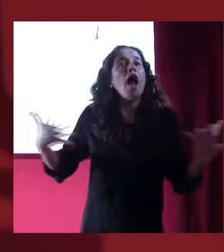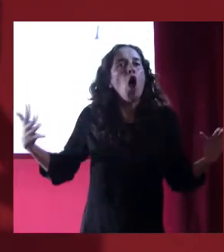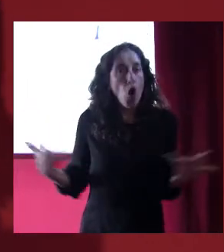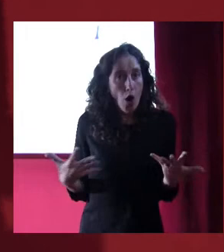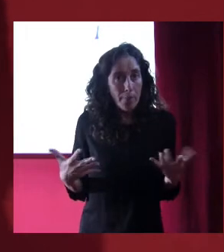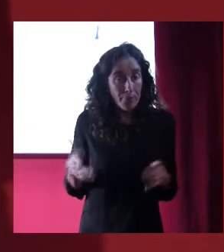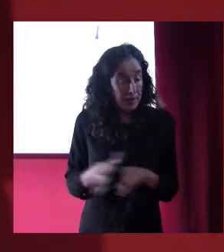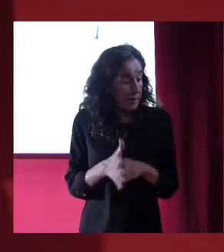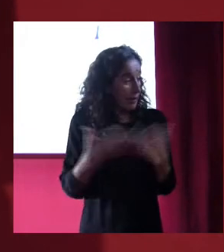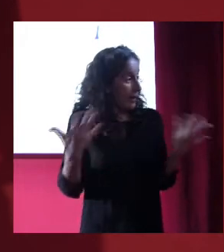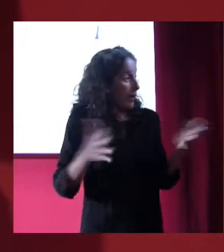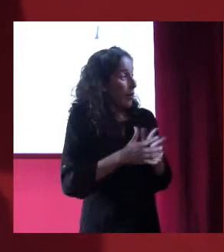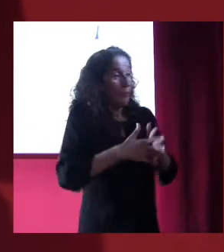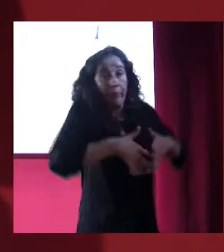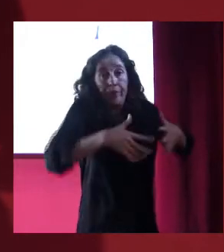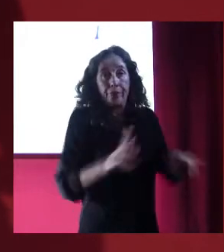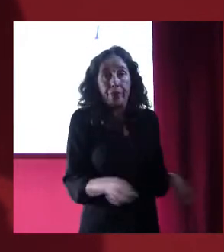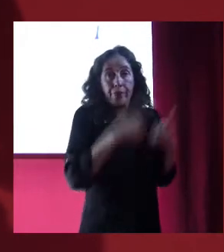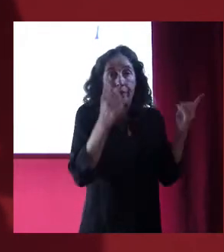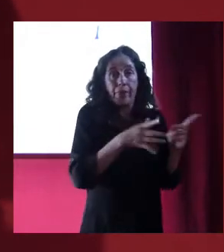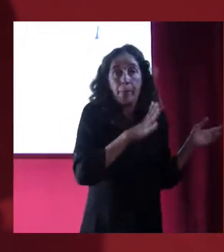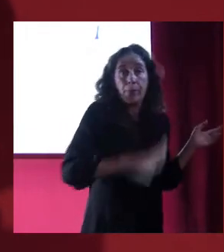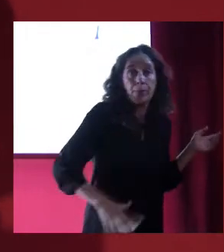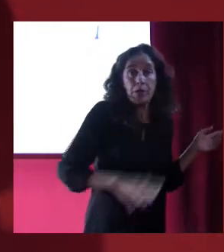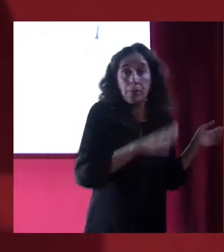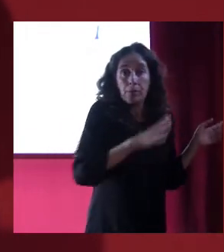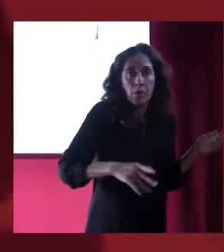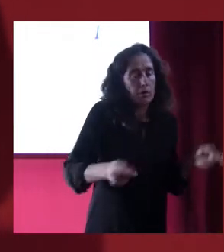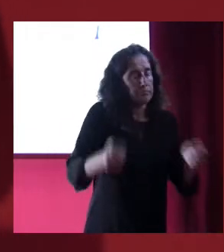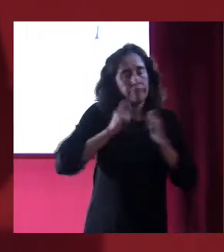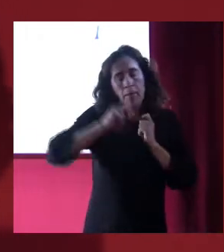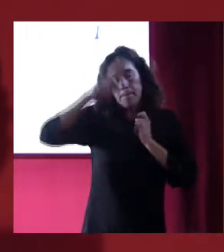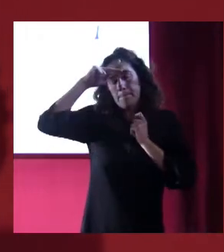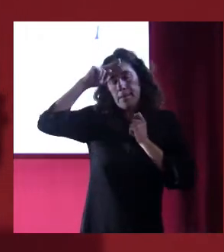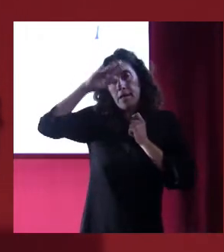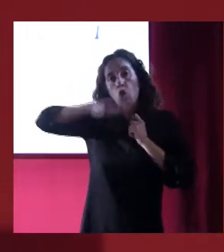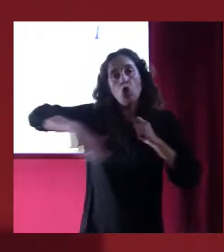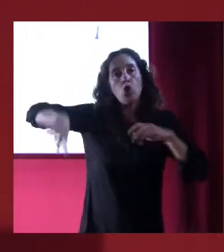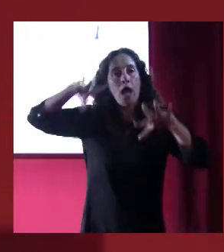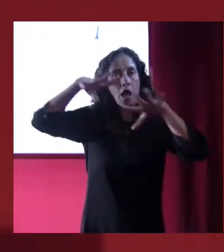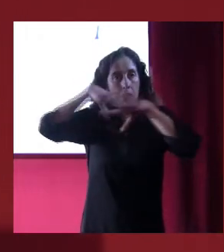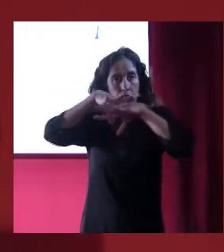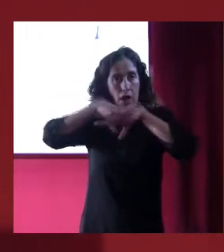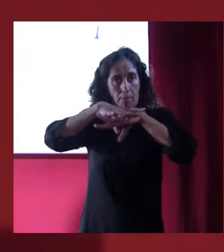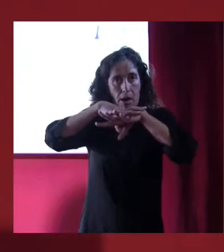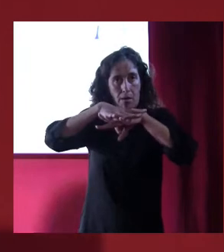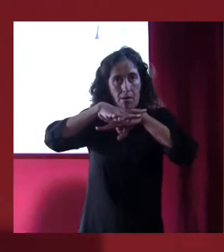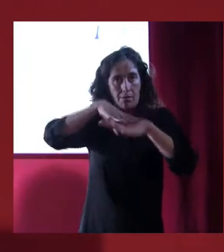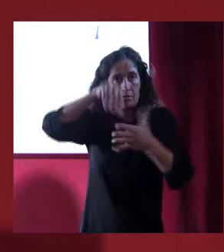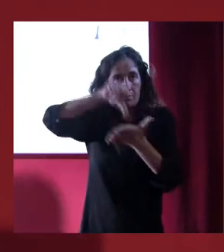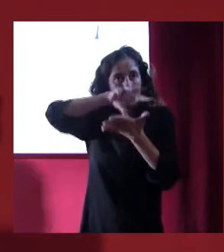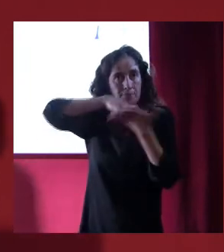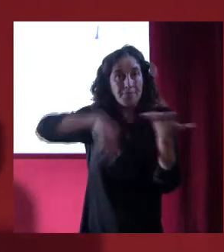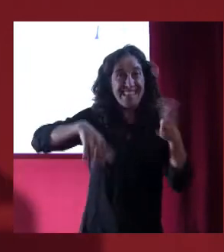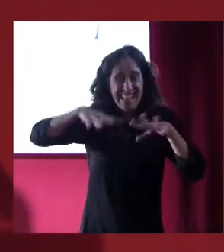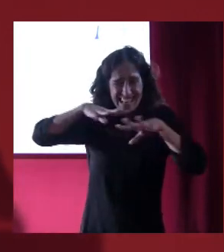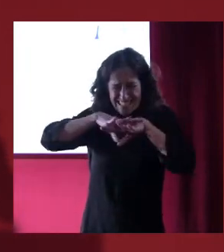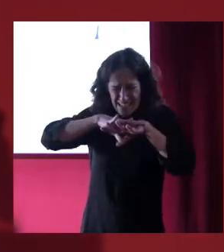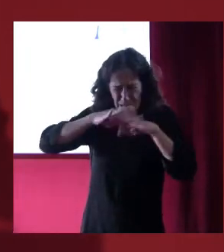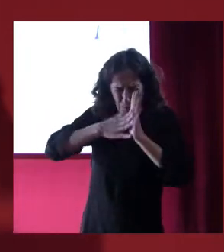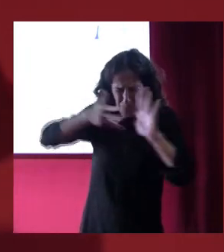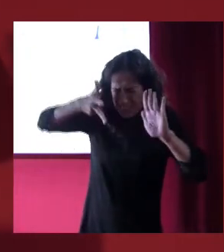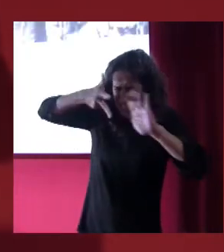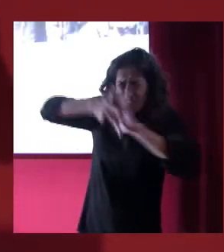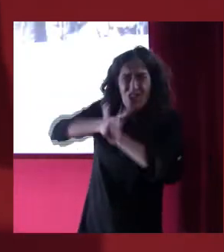deriva dogmàtica, ens ha de preocupar i ens ha de preocupar molt a l'Eixample de Barcelona. L'Eixample és una gran història